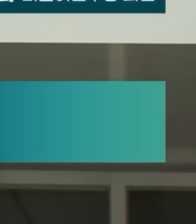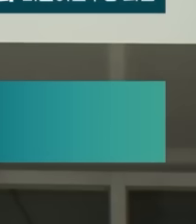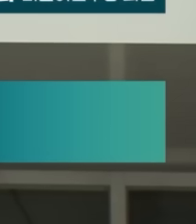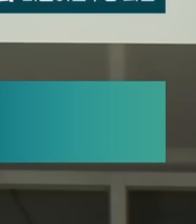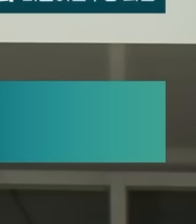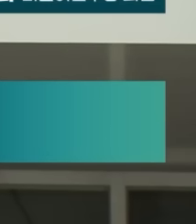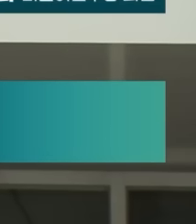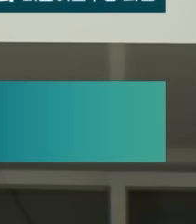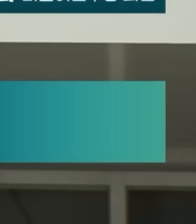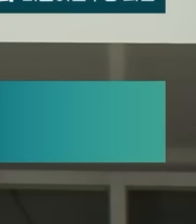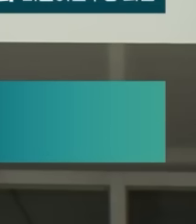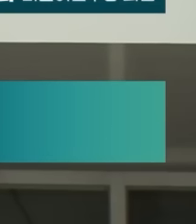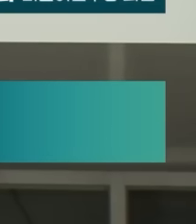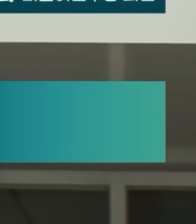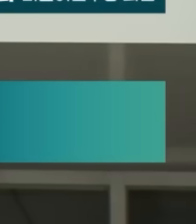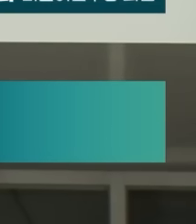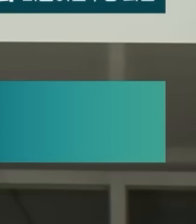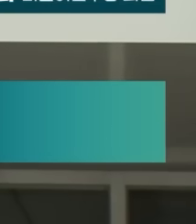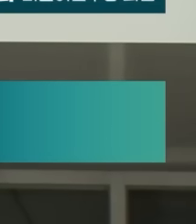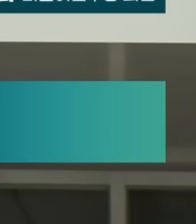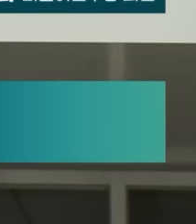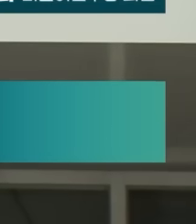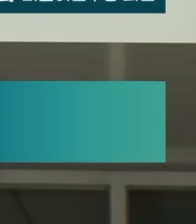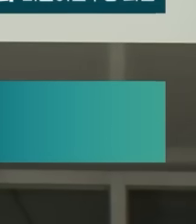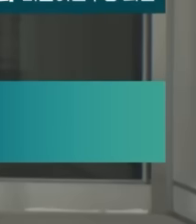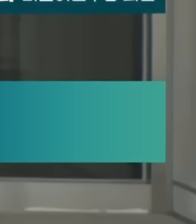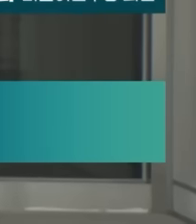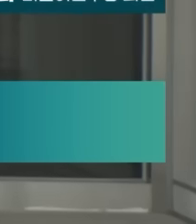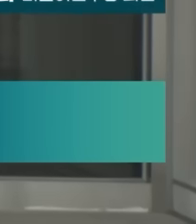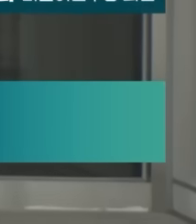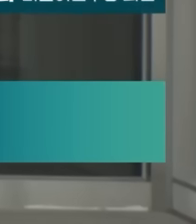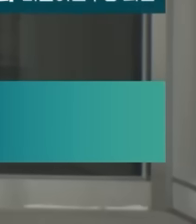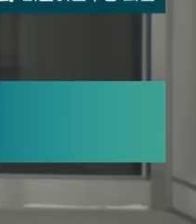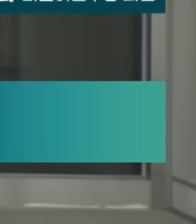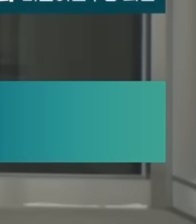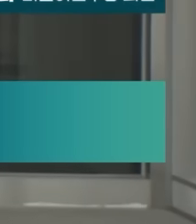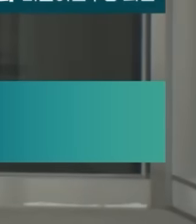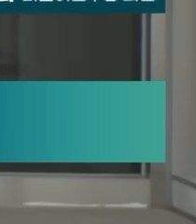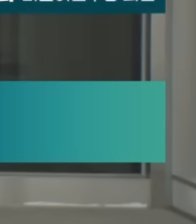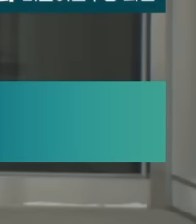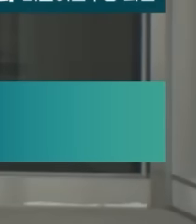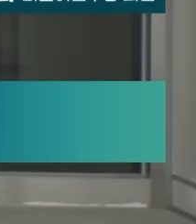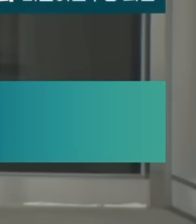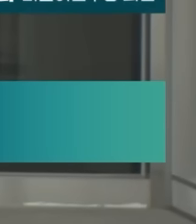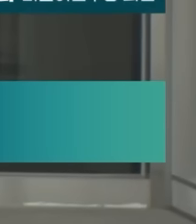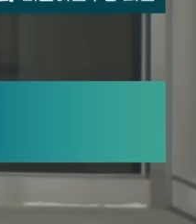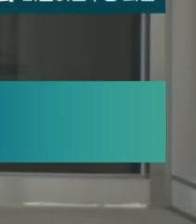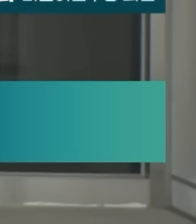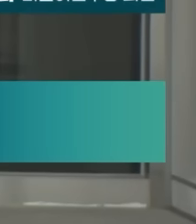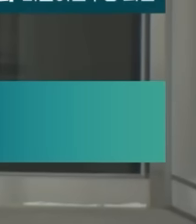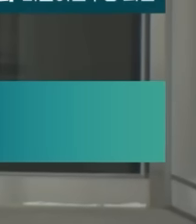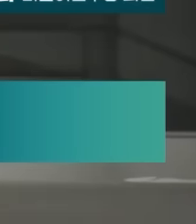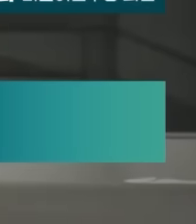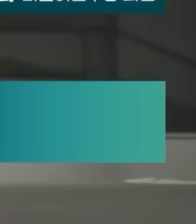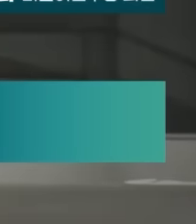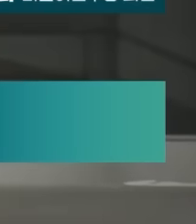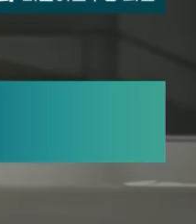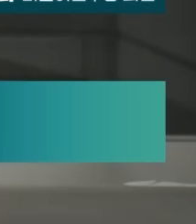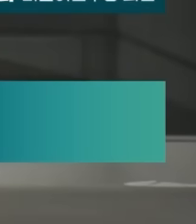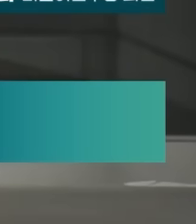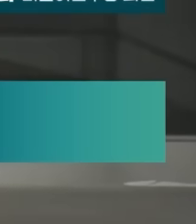들었습니다. 그래서 이 정말 권익위원장과 부위원장들 정무직들이 자신들의